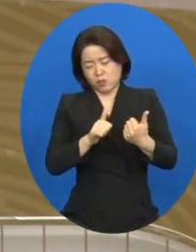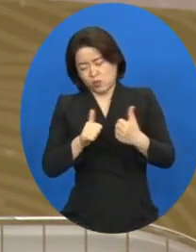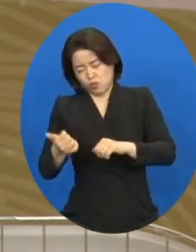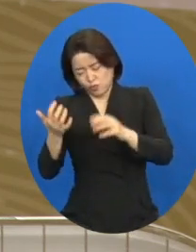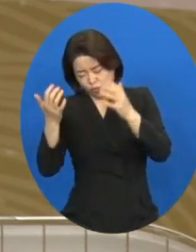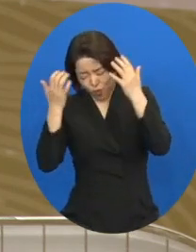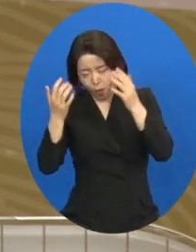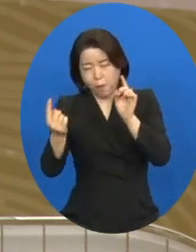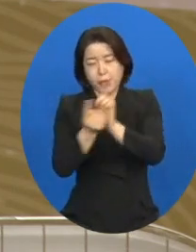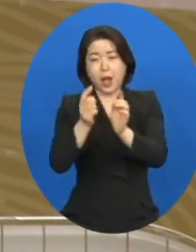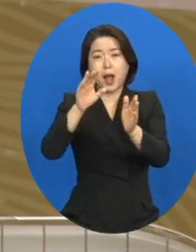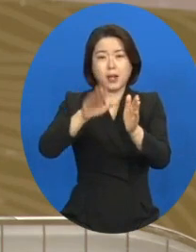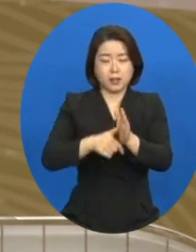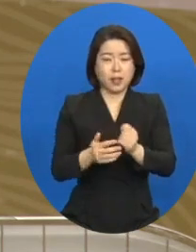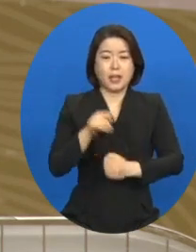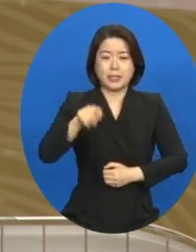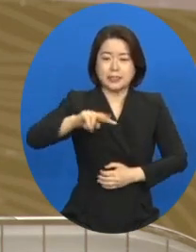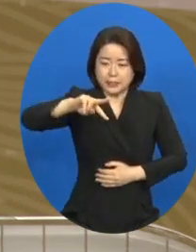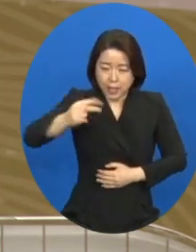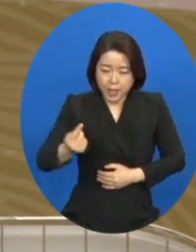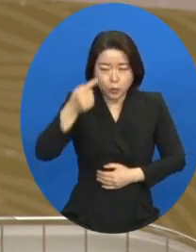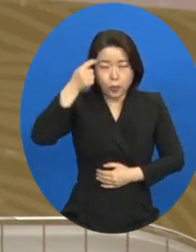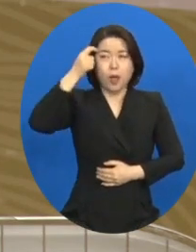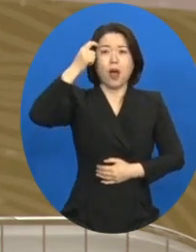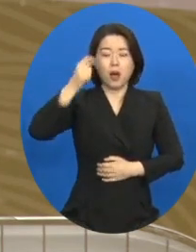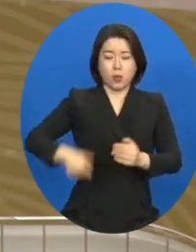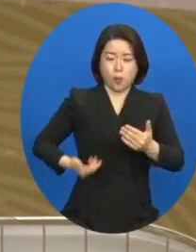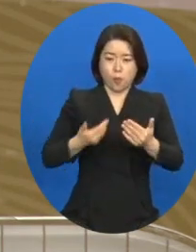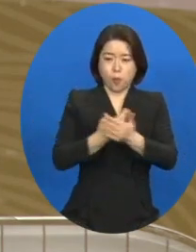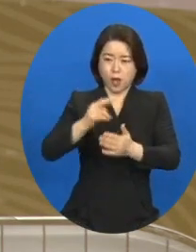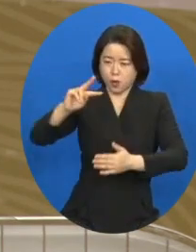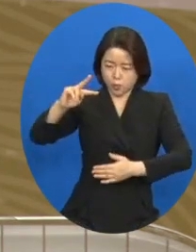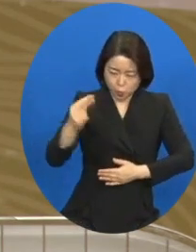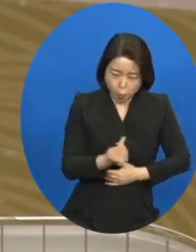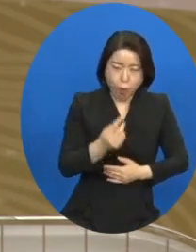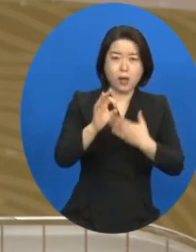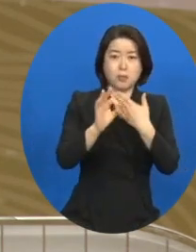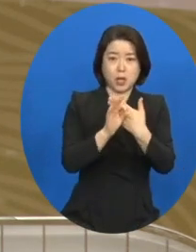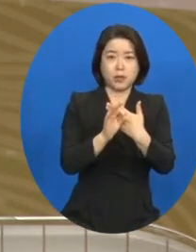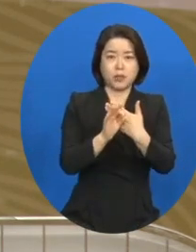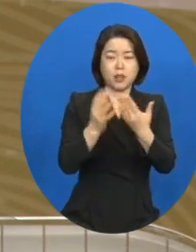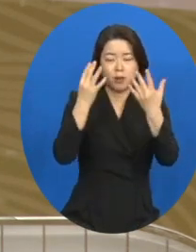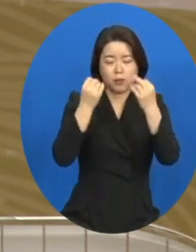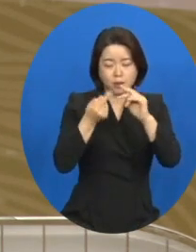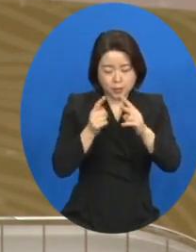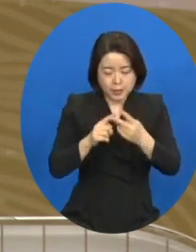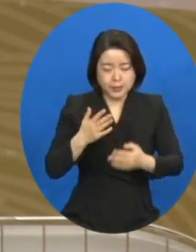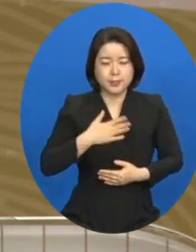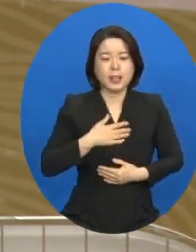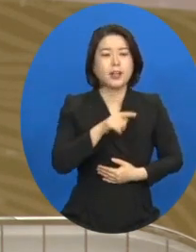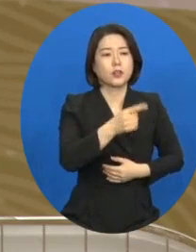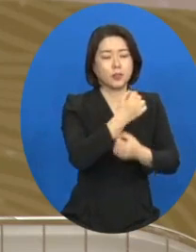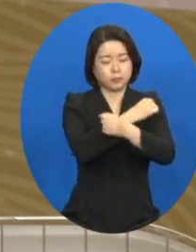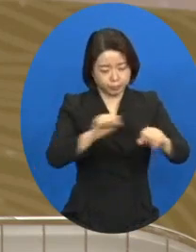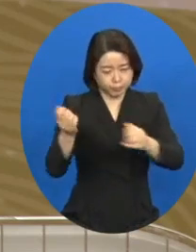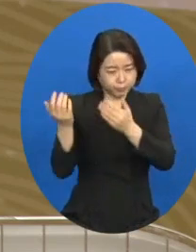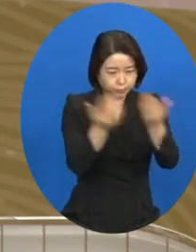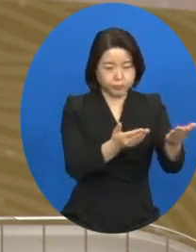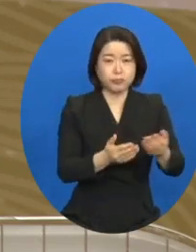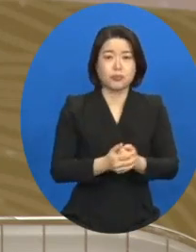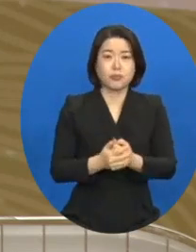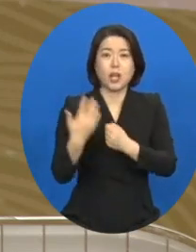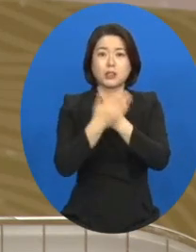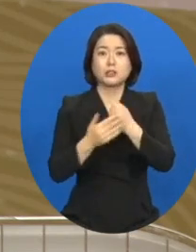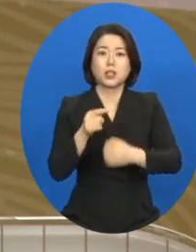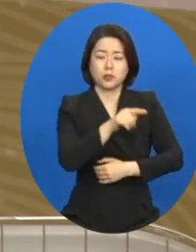때 그때라도 깨닫고 회개하고 돌이키면 얼마든지 내가 받아주겠다. 은혜로